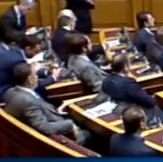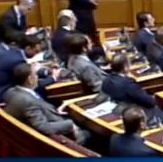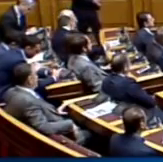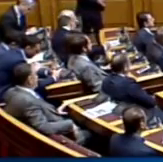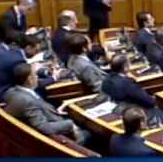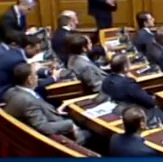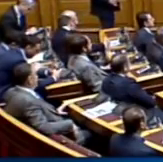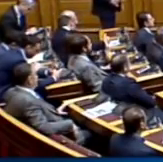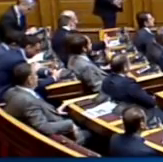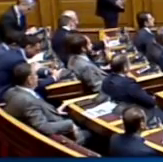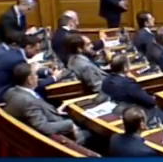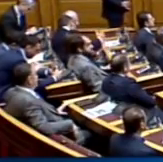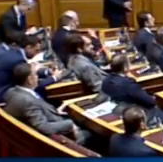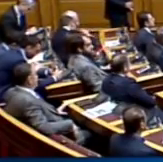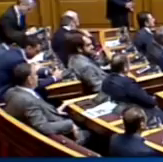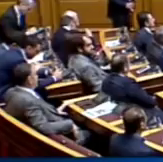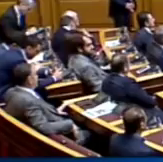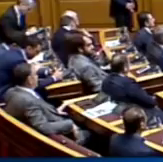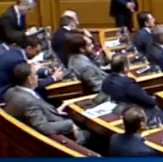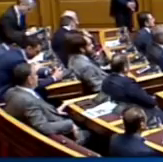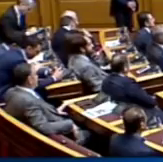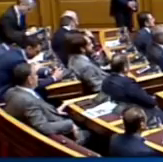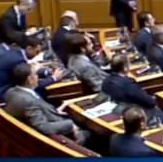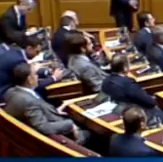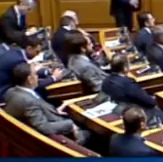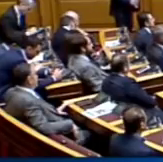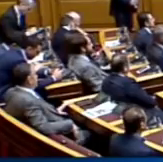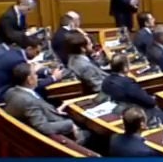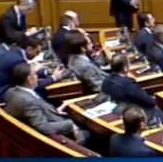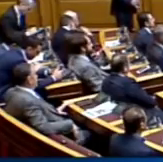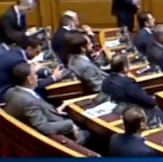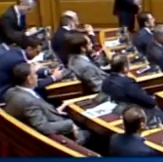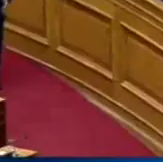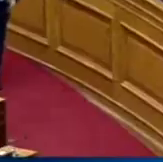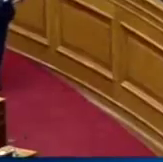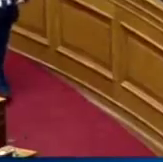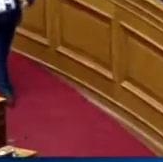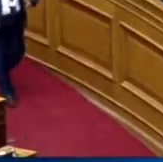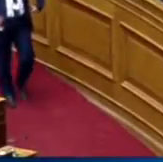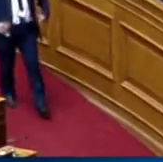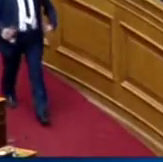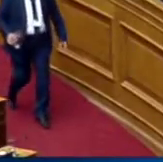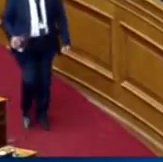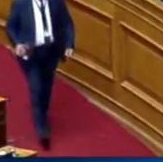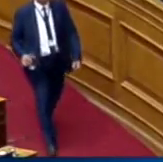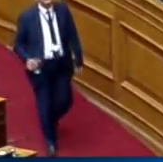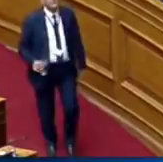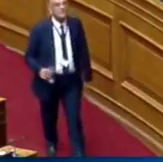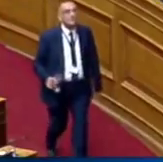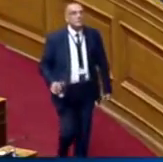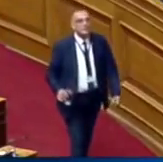Είναι για 10 λεπτά και γενικώς υπάρχει μια ευελιξία.